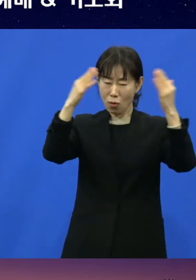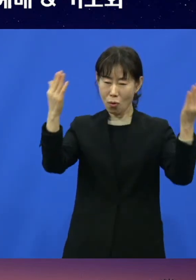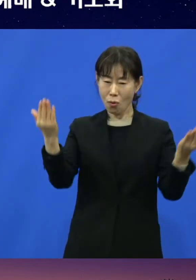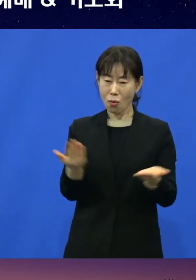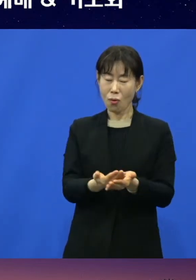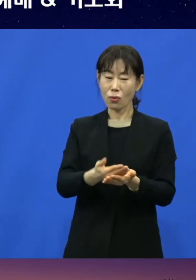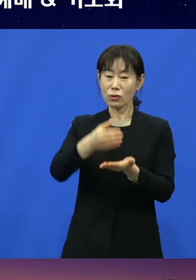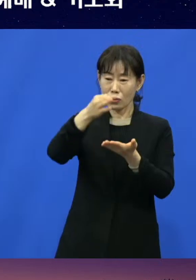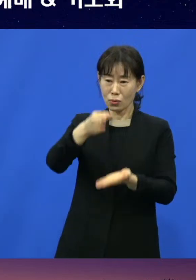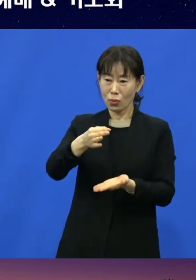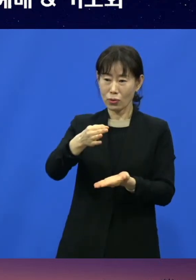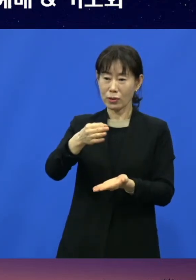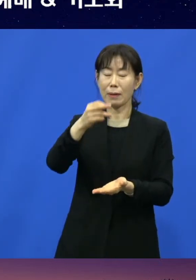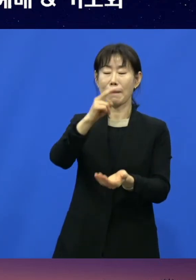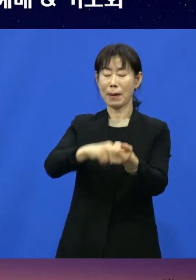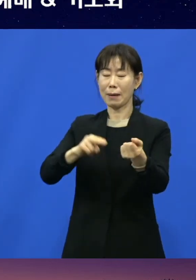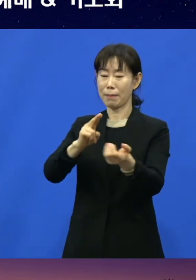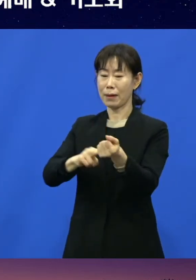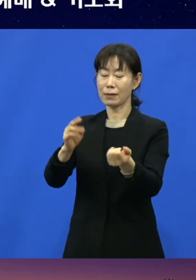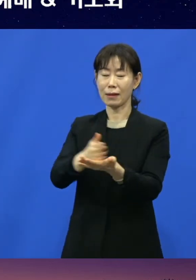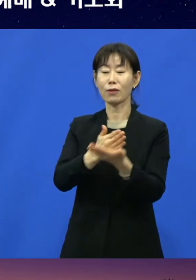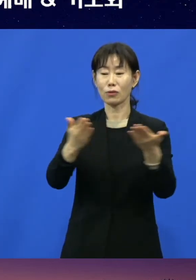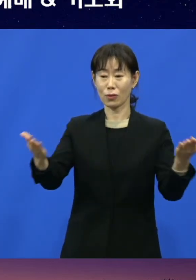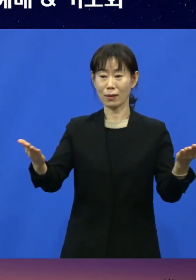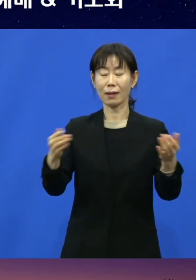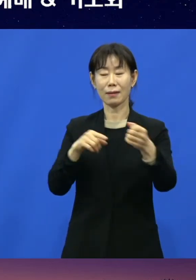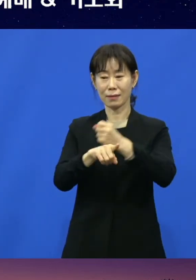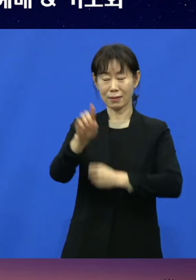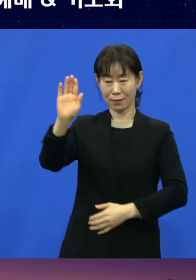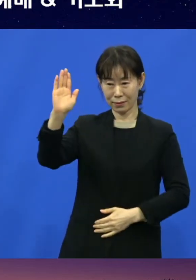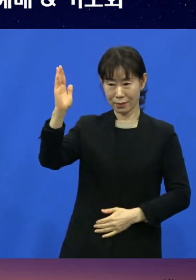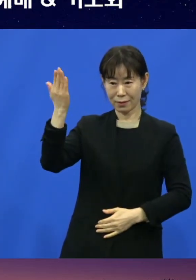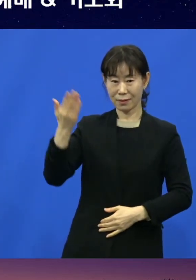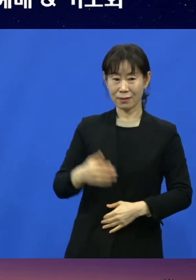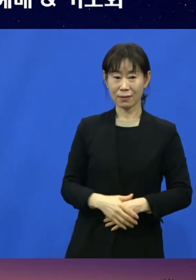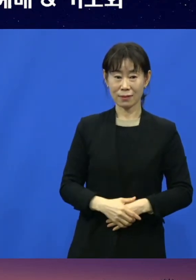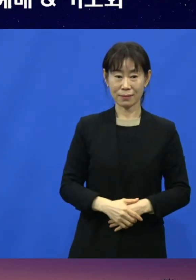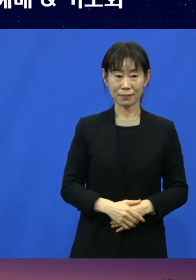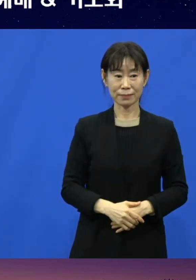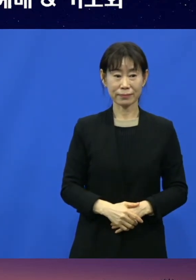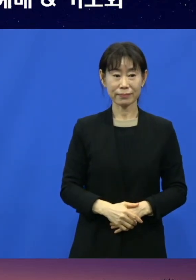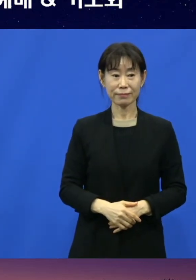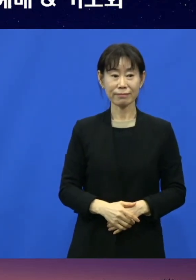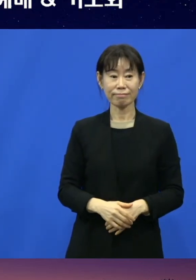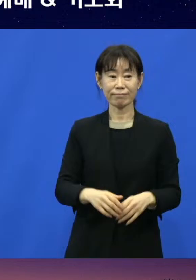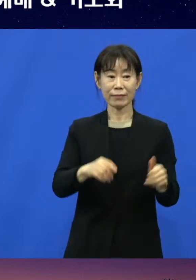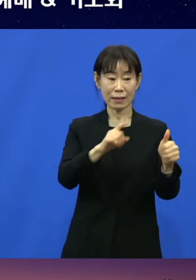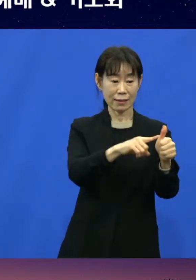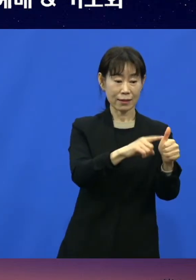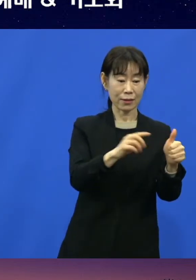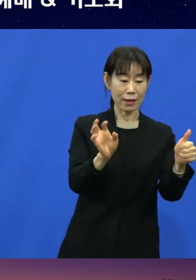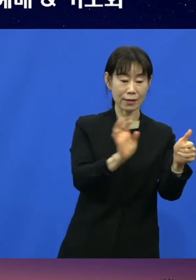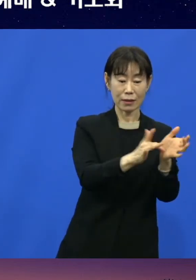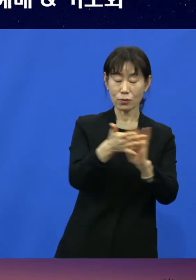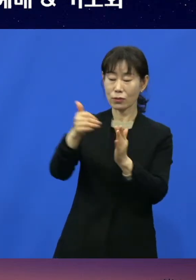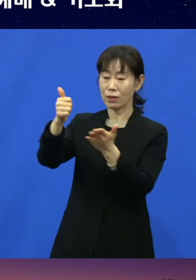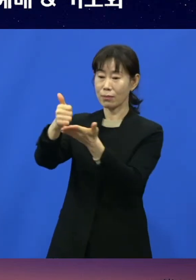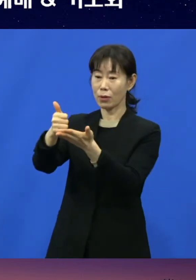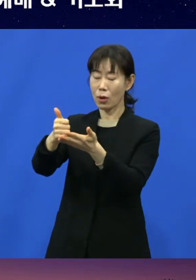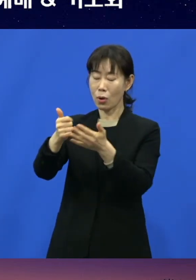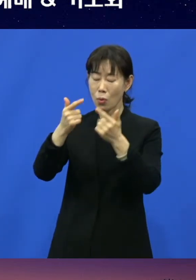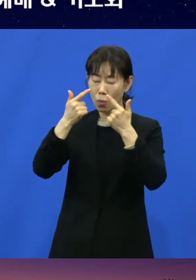같아요. 자, 이것을 통해 우리에게 보여주는 건 뭘까요? 삭개오가 예수님을 확실하게 만났다는